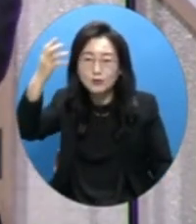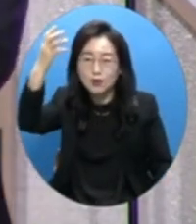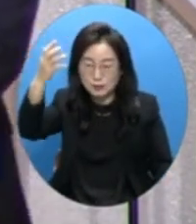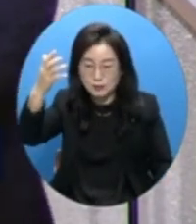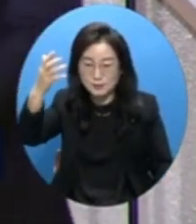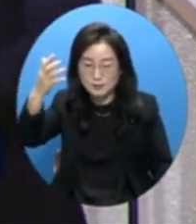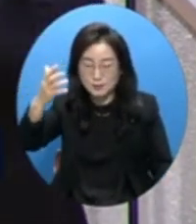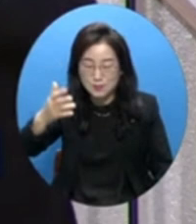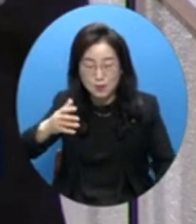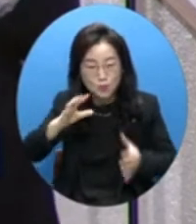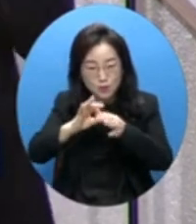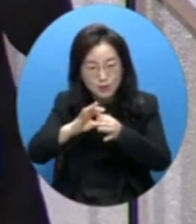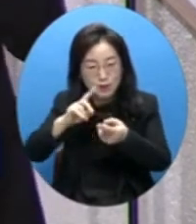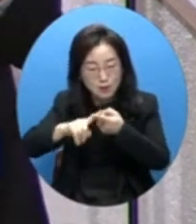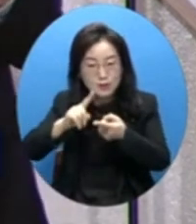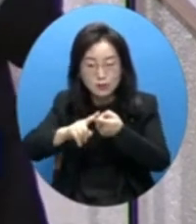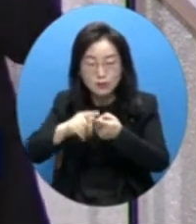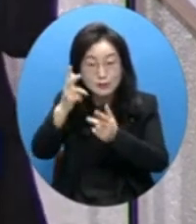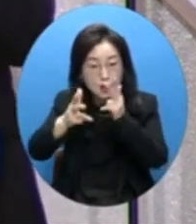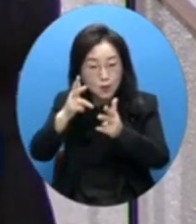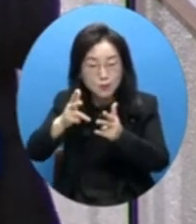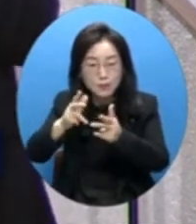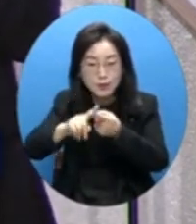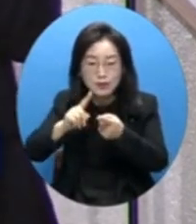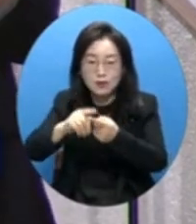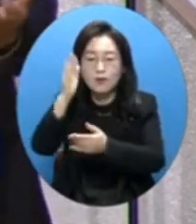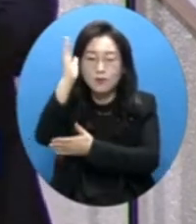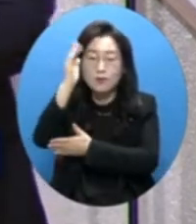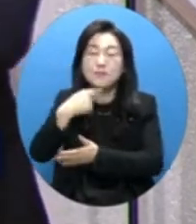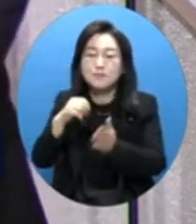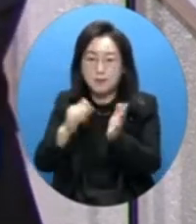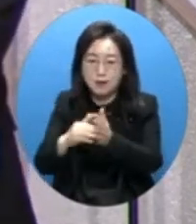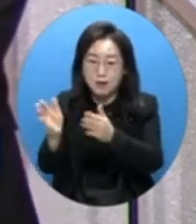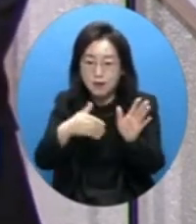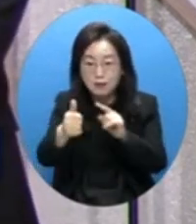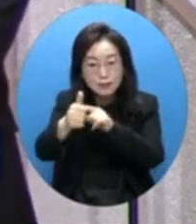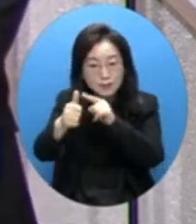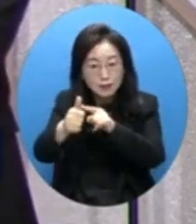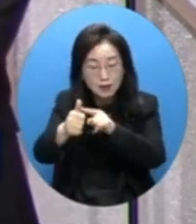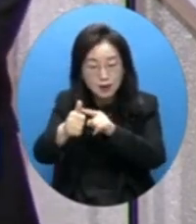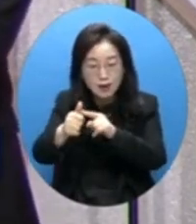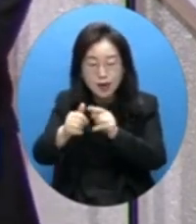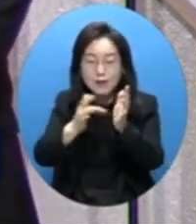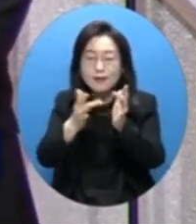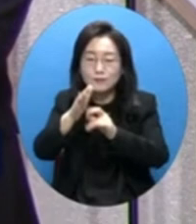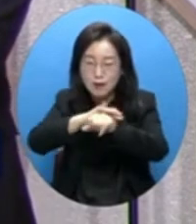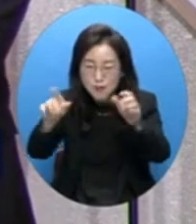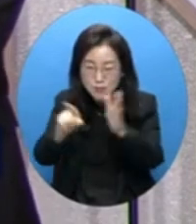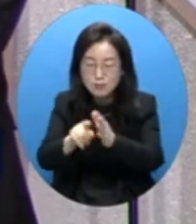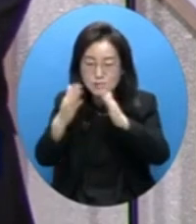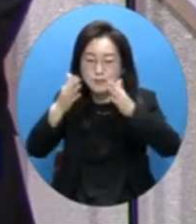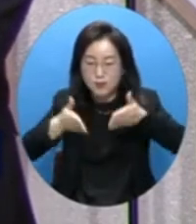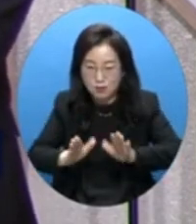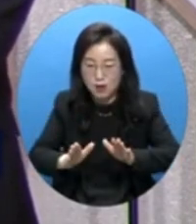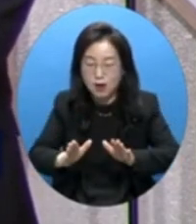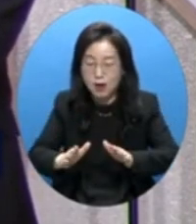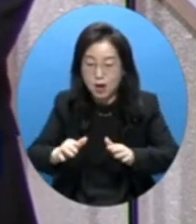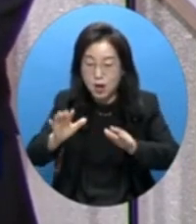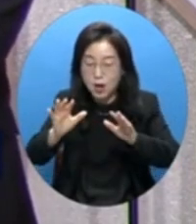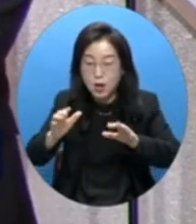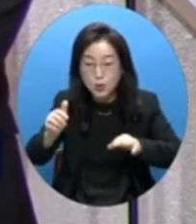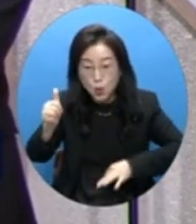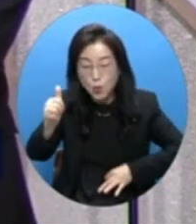진행하기도 했습니다 독실한 기독교 집안에 태어나서 어릴 때부터 용돈을 받을 때 용돈에서부터 십일조하고